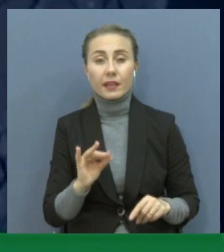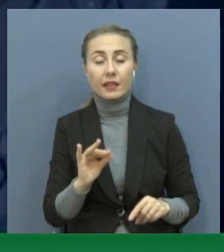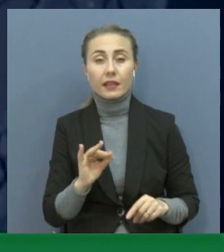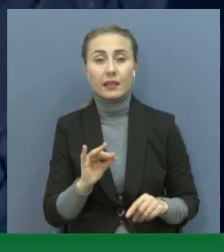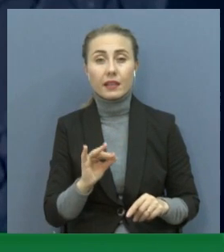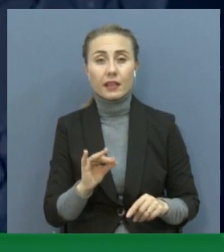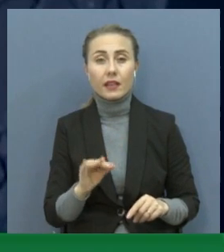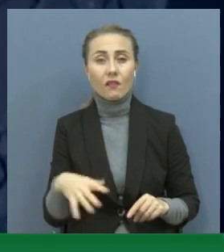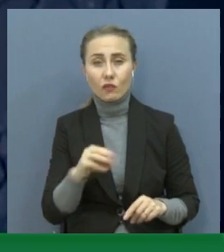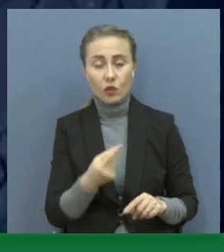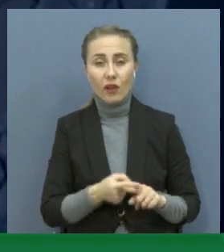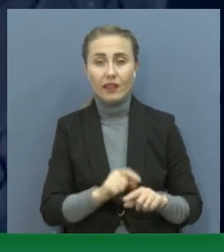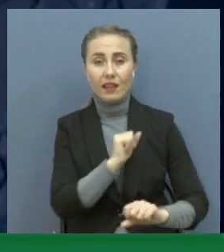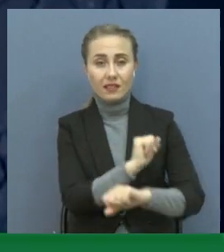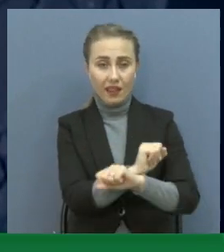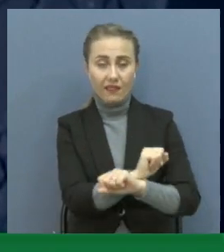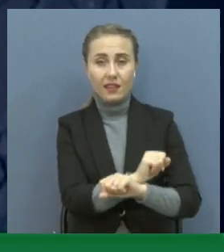все это